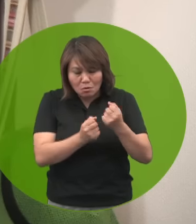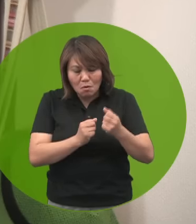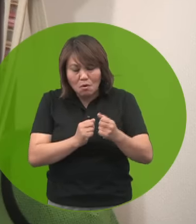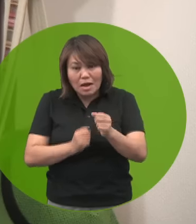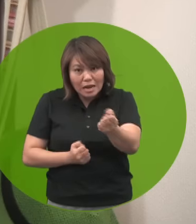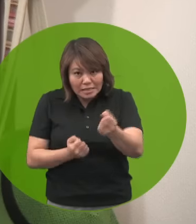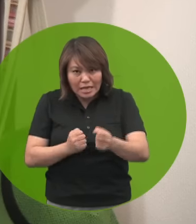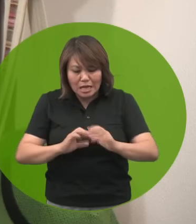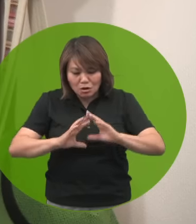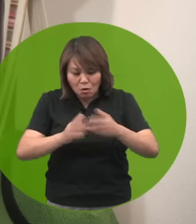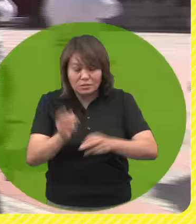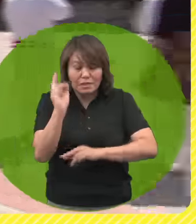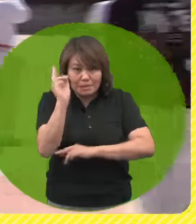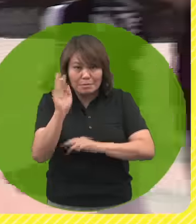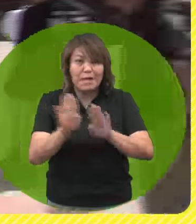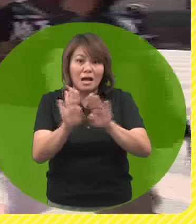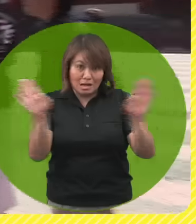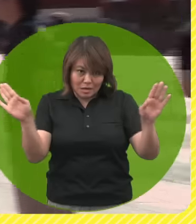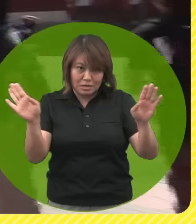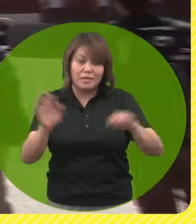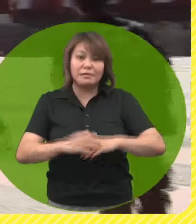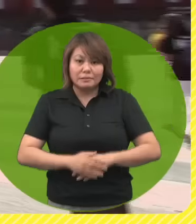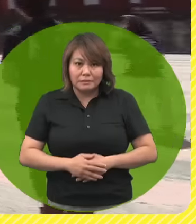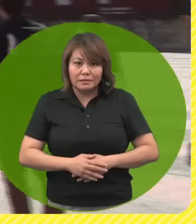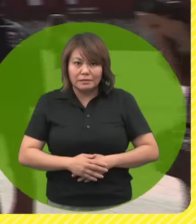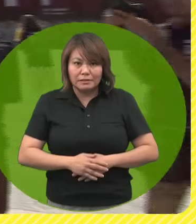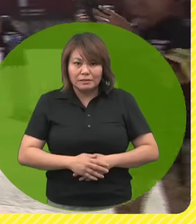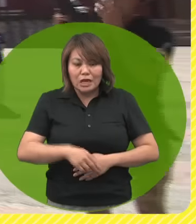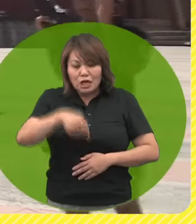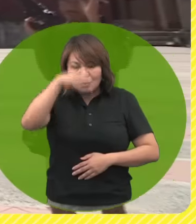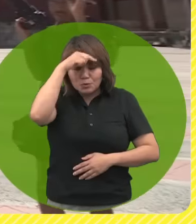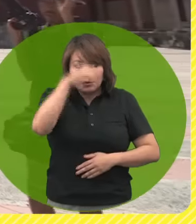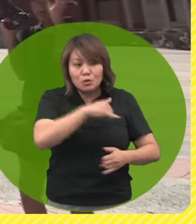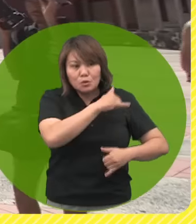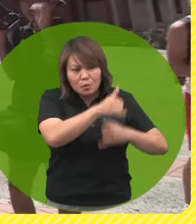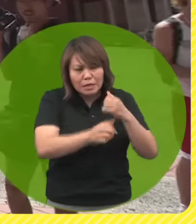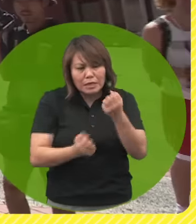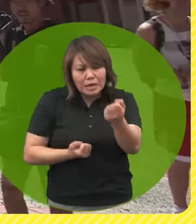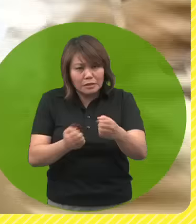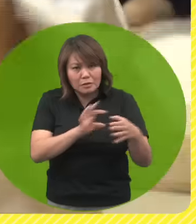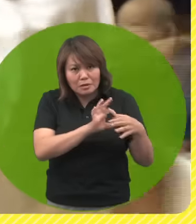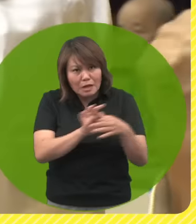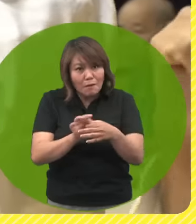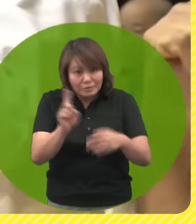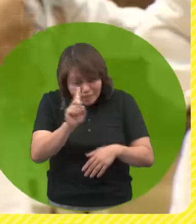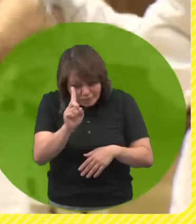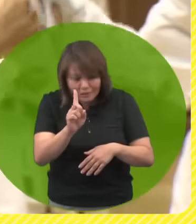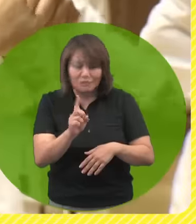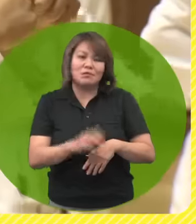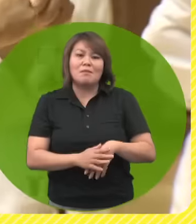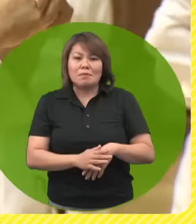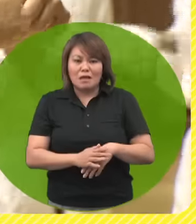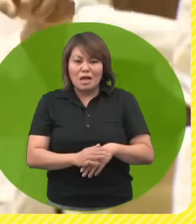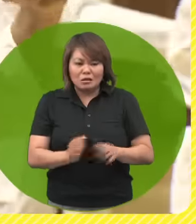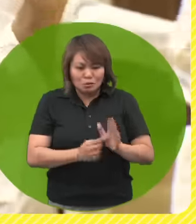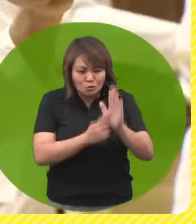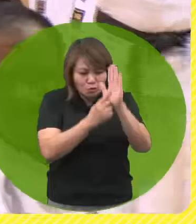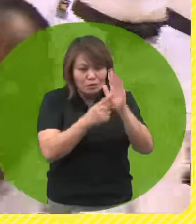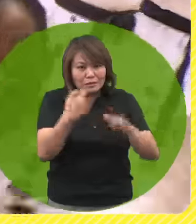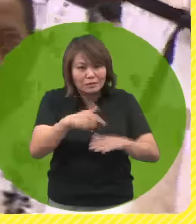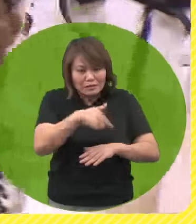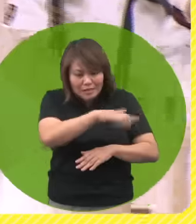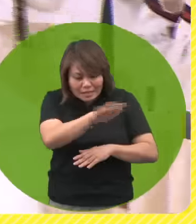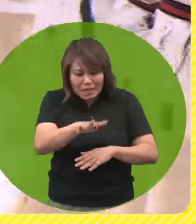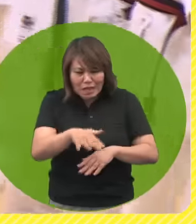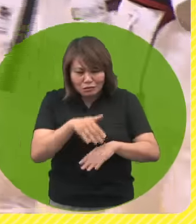際セミナーを開催しています。琉球の歴史と空手の関わりを学んだり、高名な先生方から流派の垣根